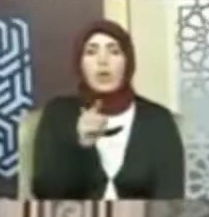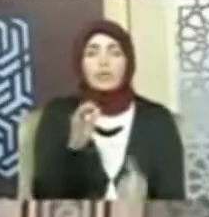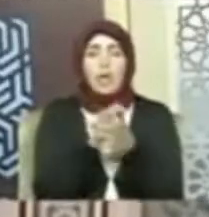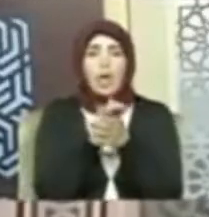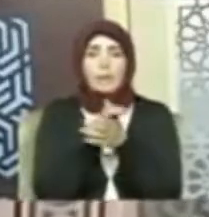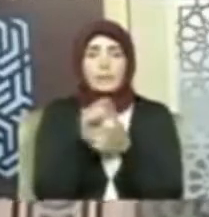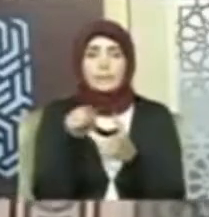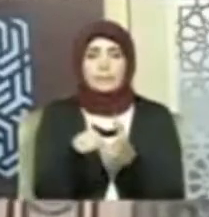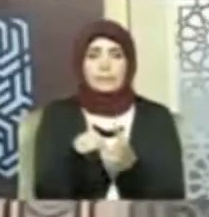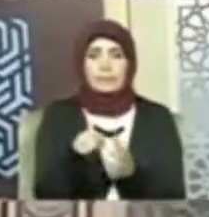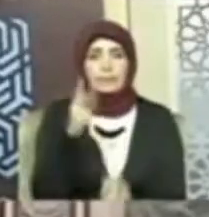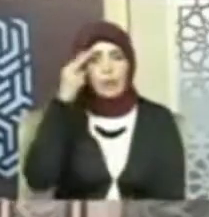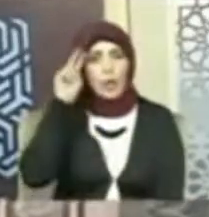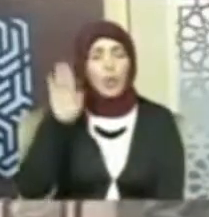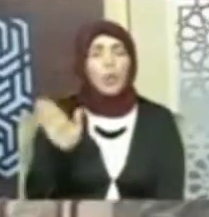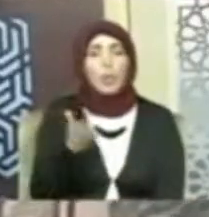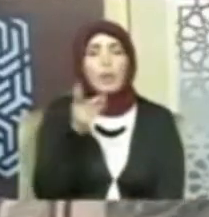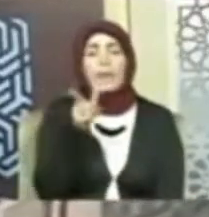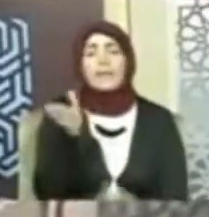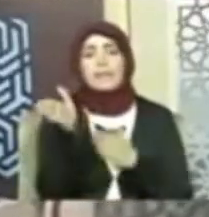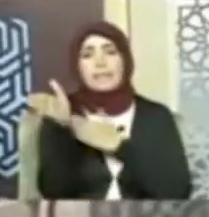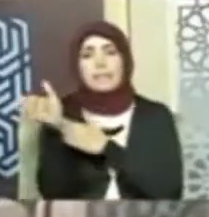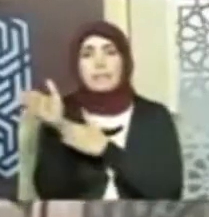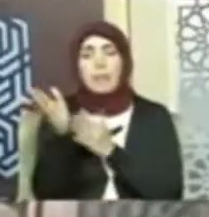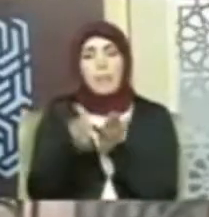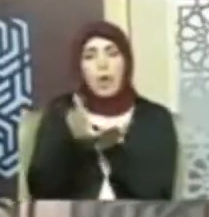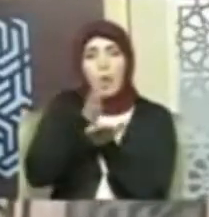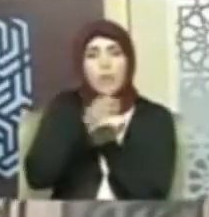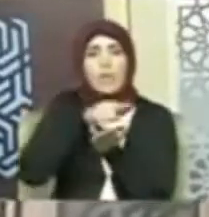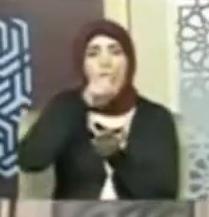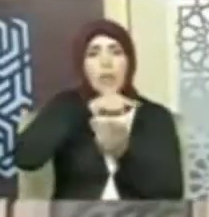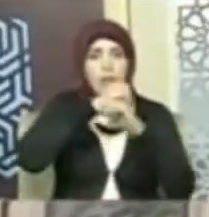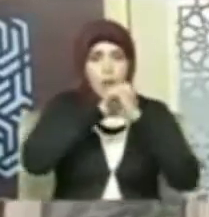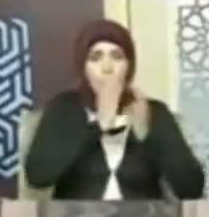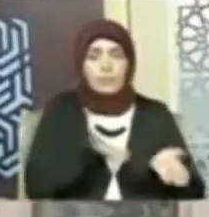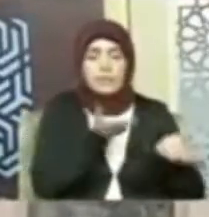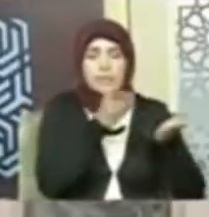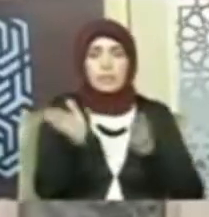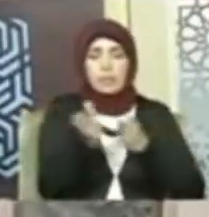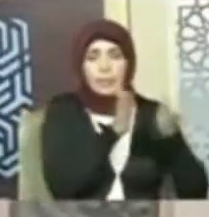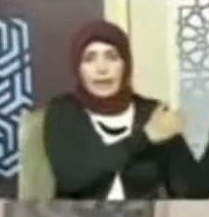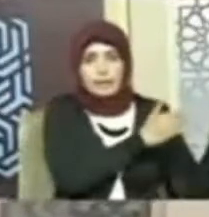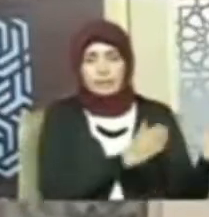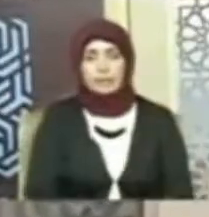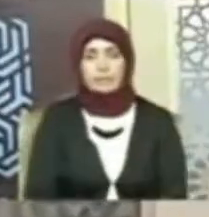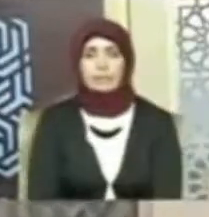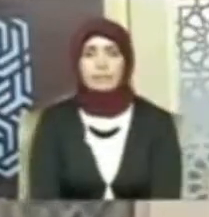وصحبه ومن تبع هداه إلى يوم الدين، وبعد.